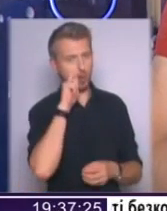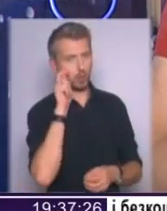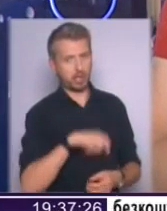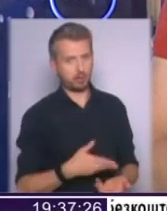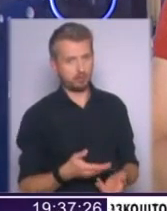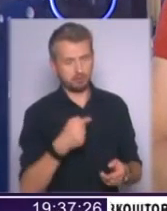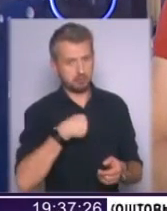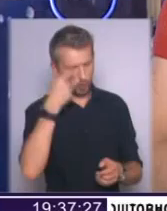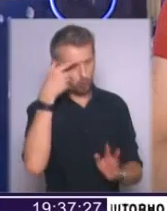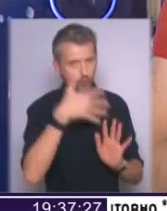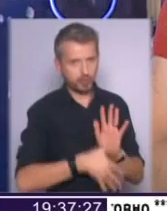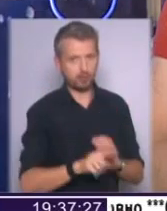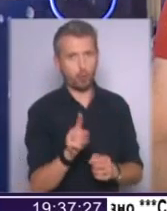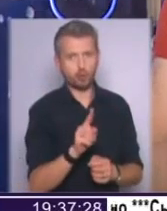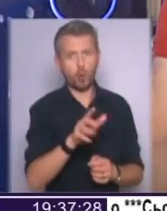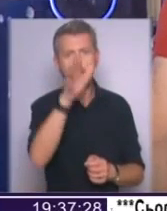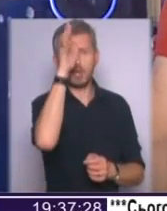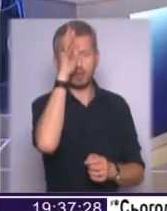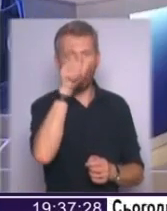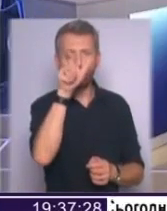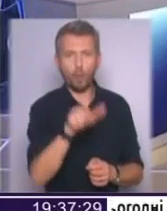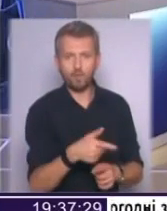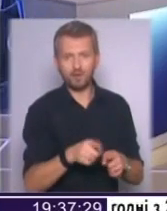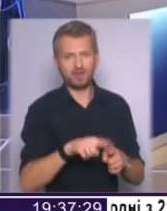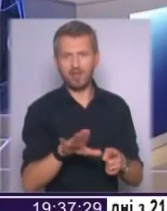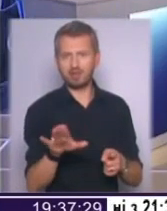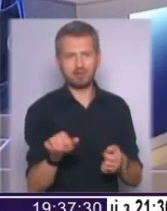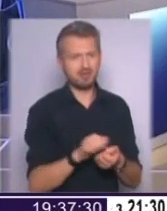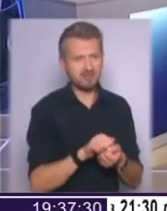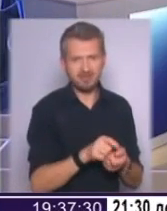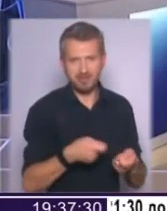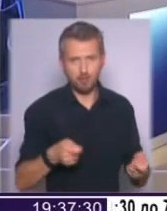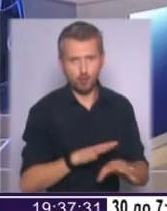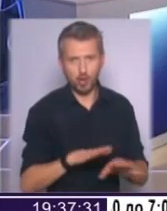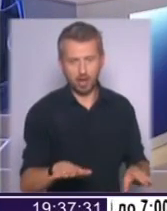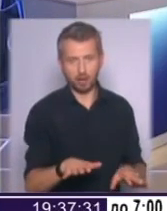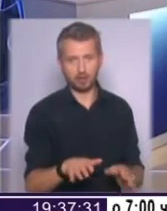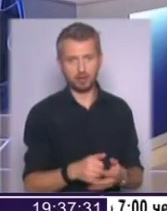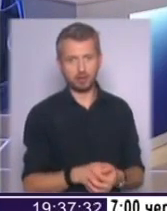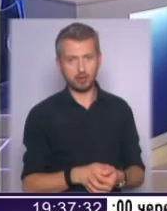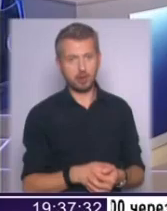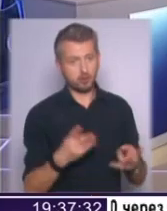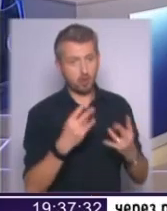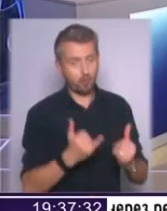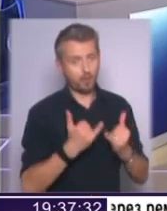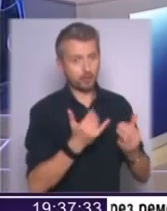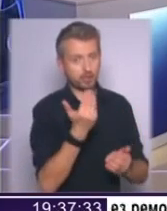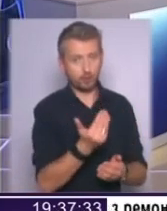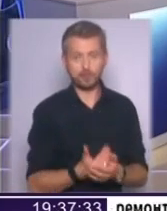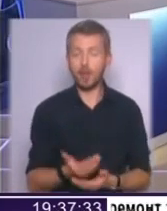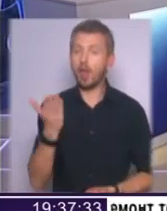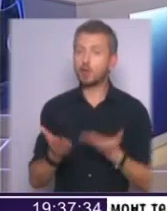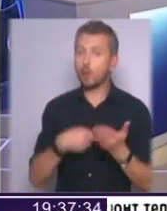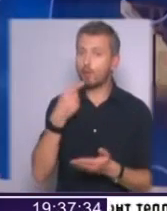ми розуміємо, що все ж таки науковець – це не бюрократ. Все ж таки Україна має, мені здається, в цьому випадку поважати своїх науковців. А якщо